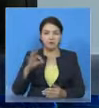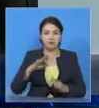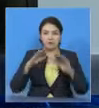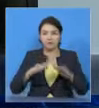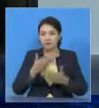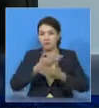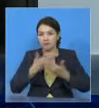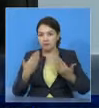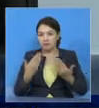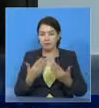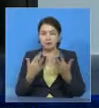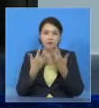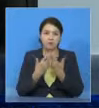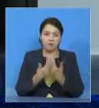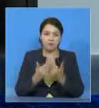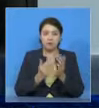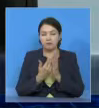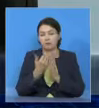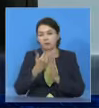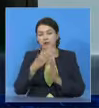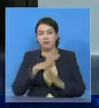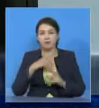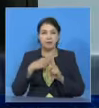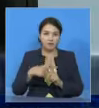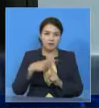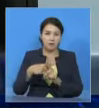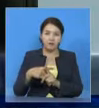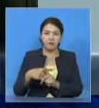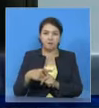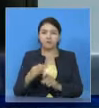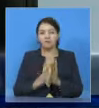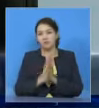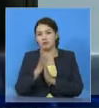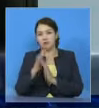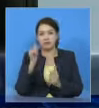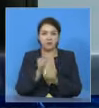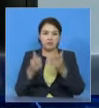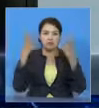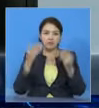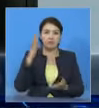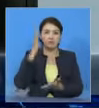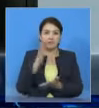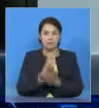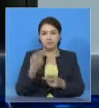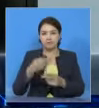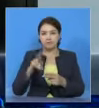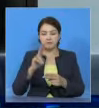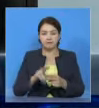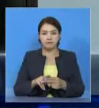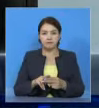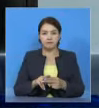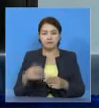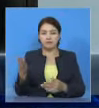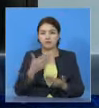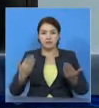еще нет, у нас идет число репродуктивности у нас еще положительное, то есть это значит, что у нас прирост каждый день есть, поэтому всех